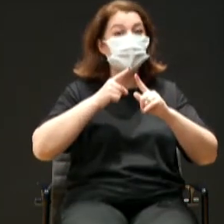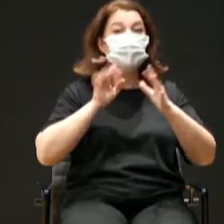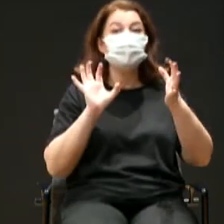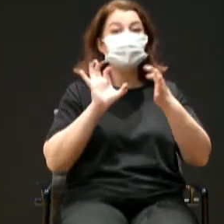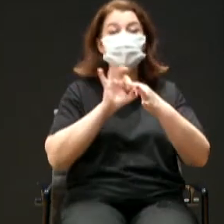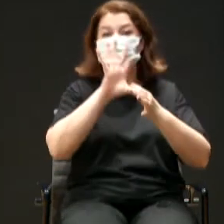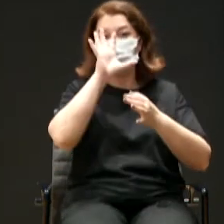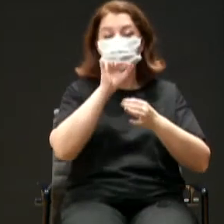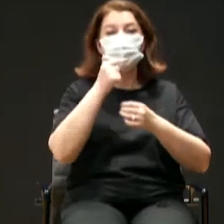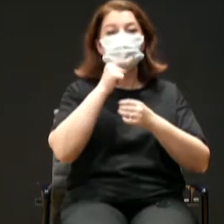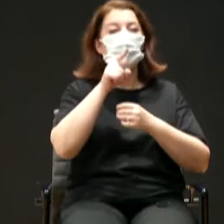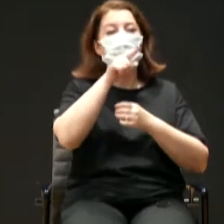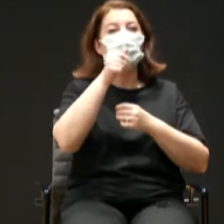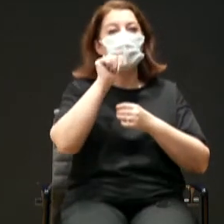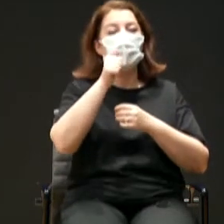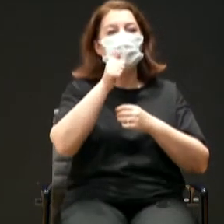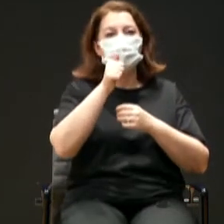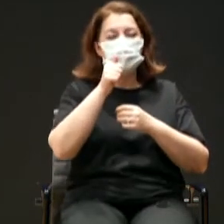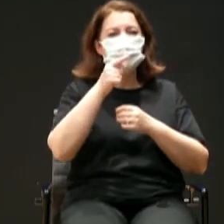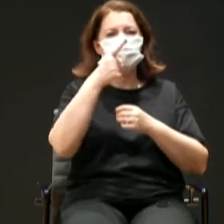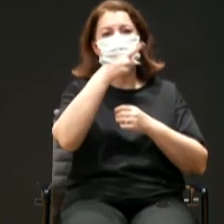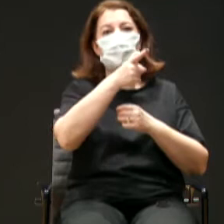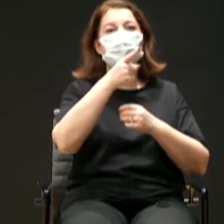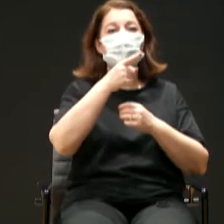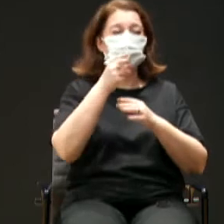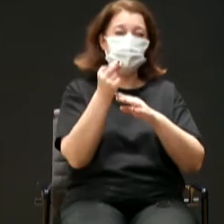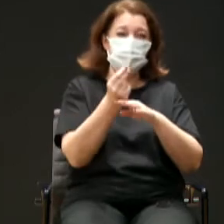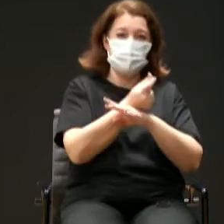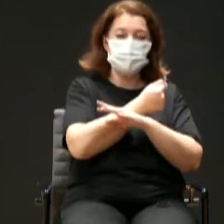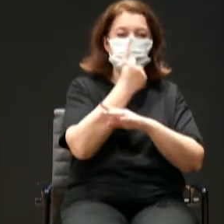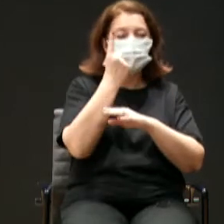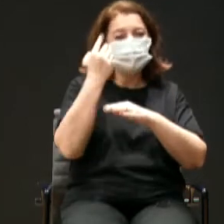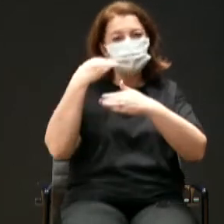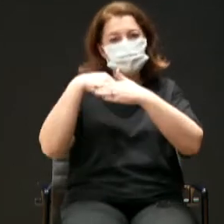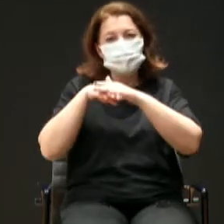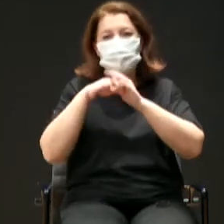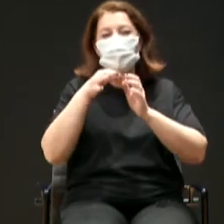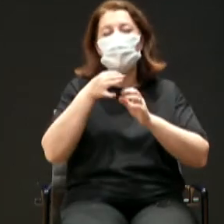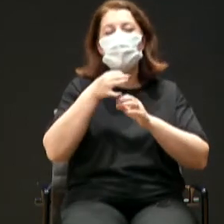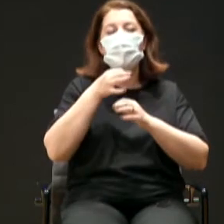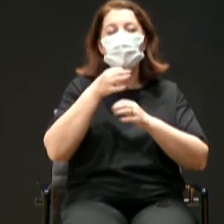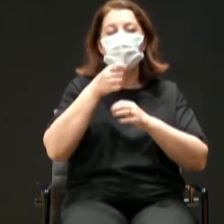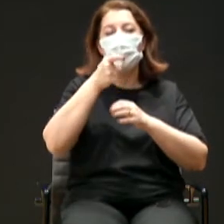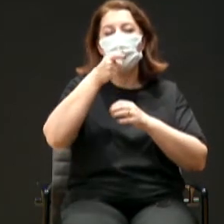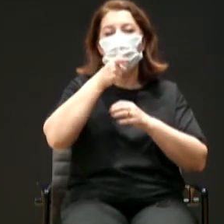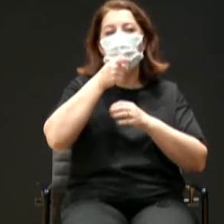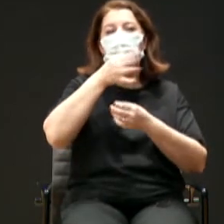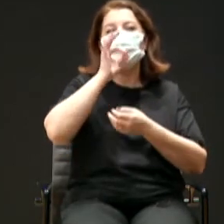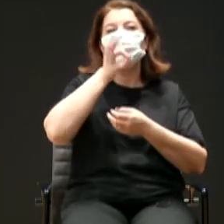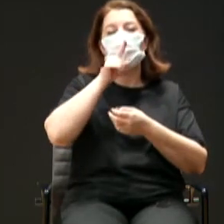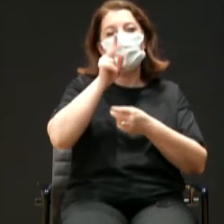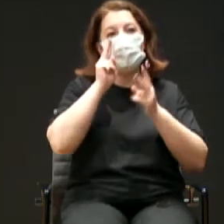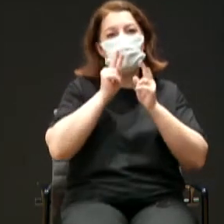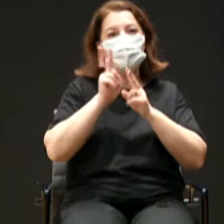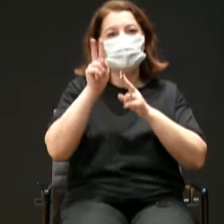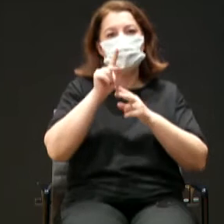ayağı o gün tankların gölgesinden kaçıp bir yerlerde kahve içenlerdir. Oraya baksın.